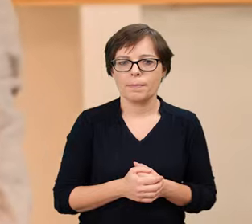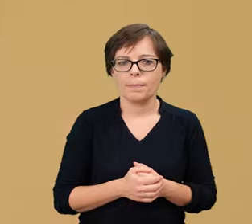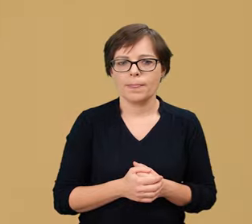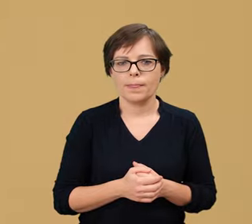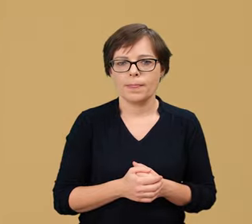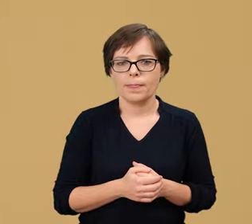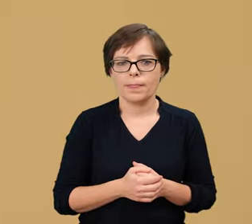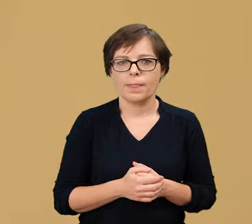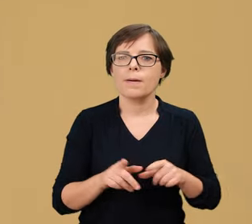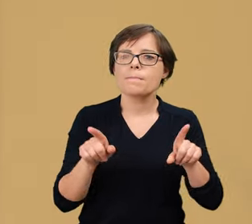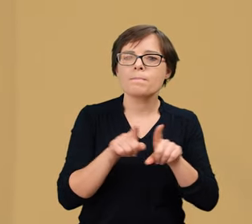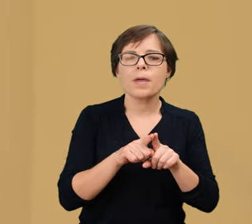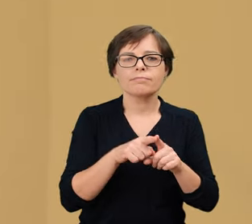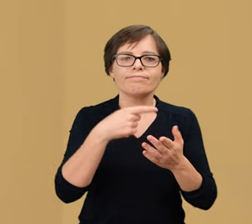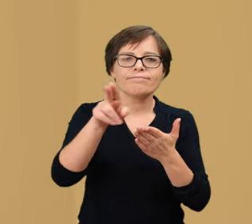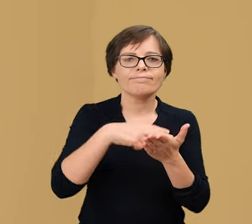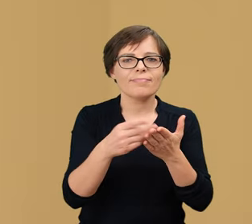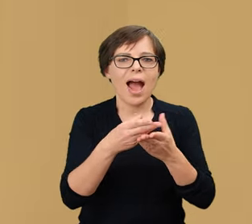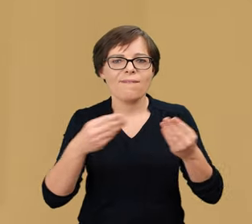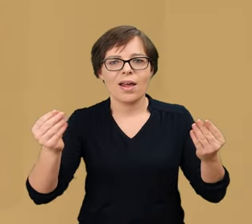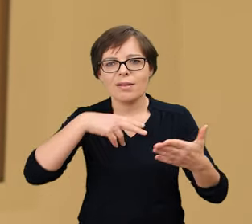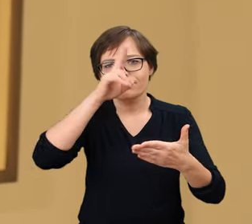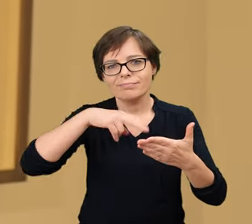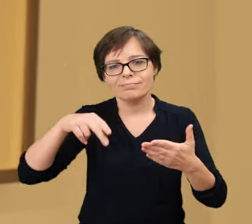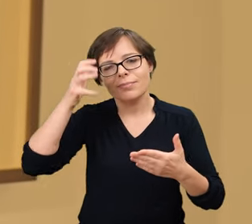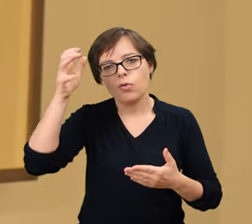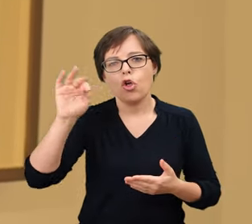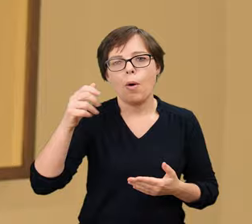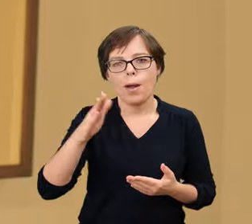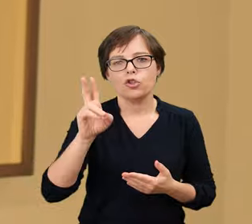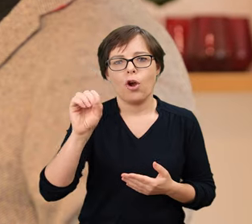ulubiona akwarela Tomasza Kowalskiego,